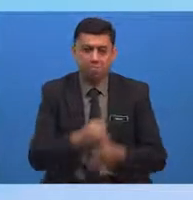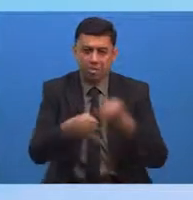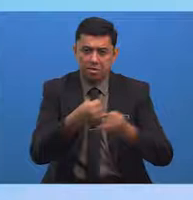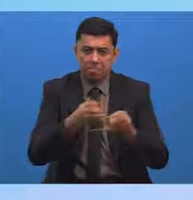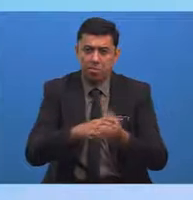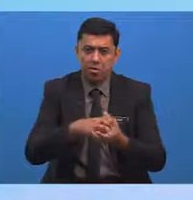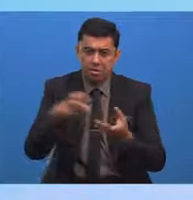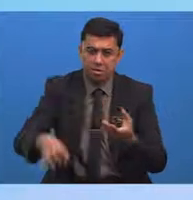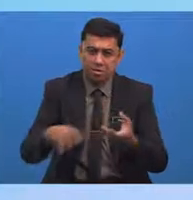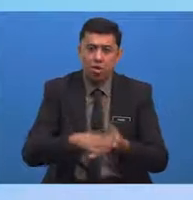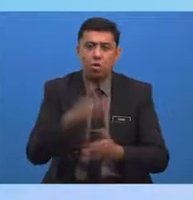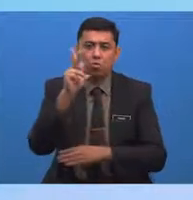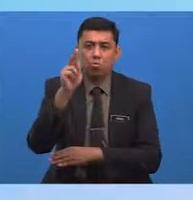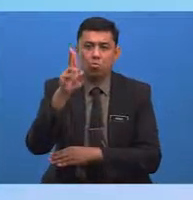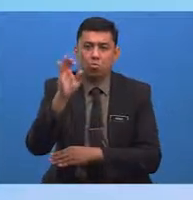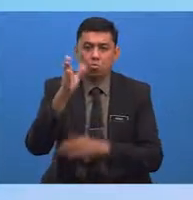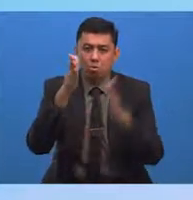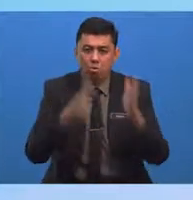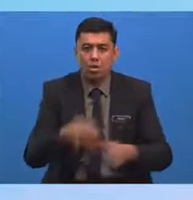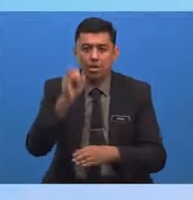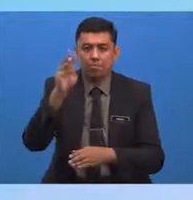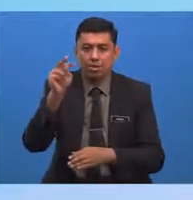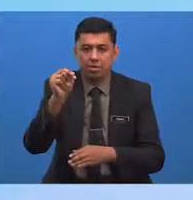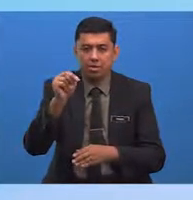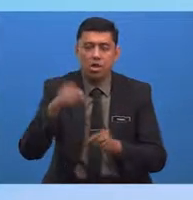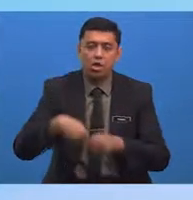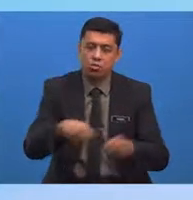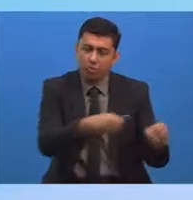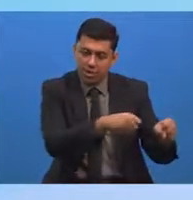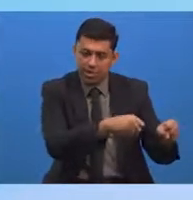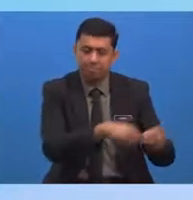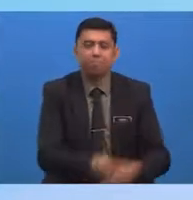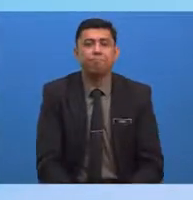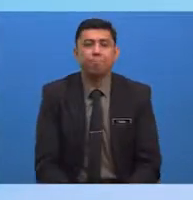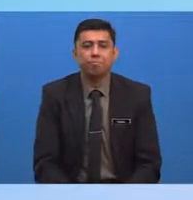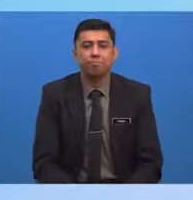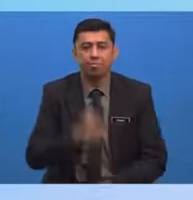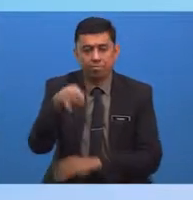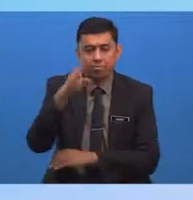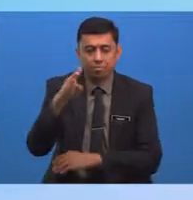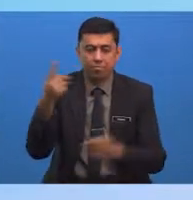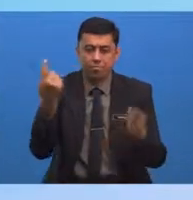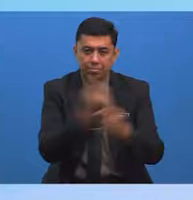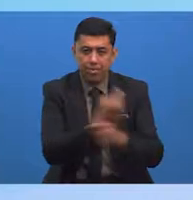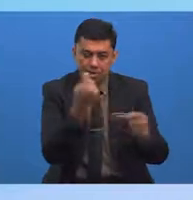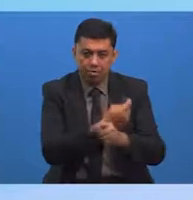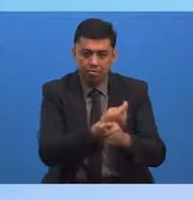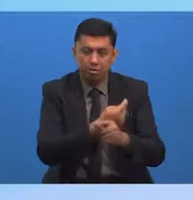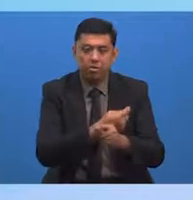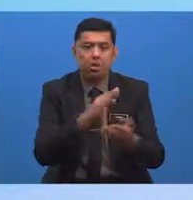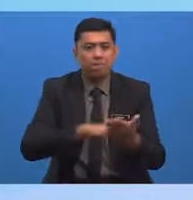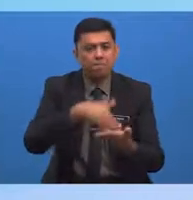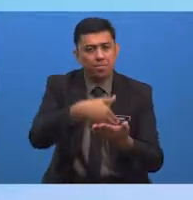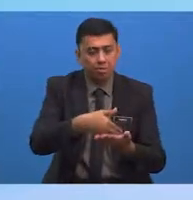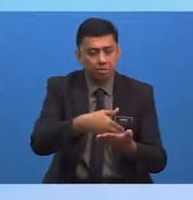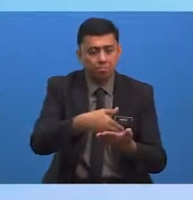menghancurkan kubu orang Iban di Sungai Saribas dan Sungai Sekerang. Seterusnya, James Brooke menentang kebangkitan